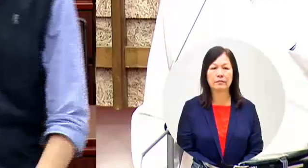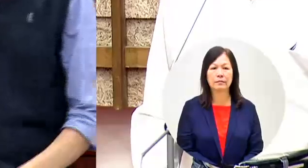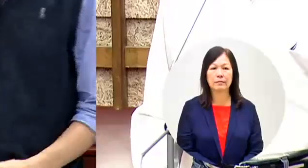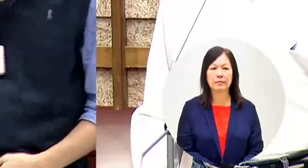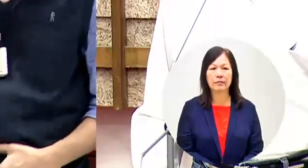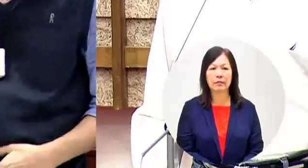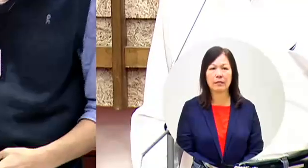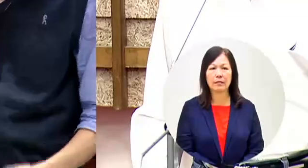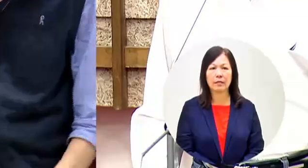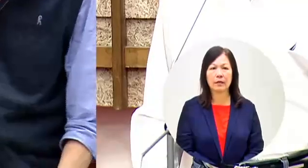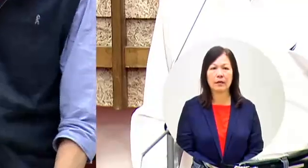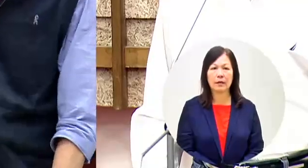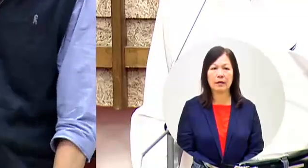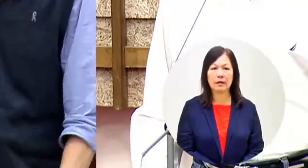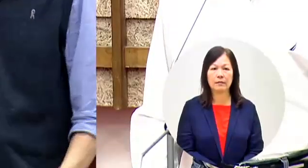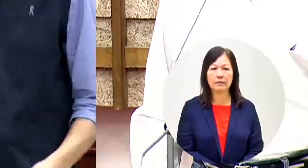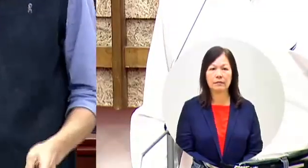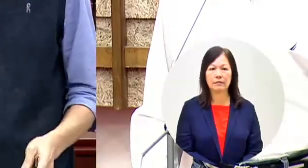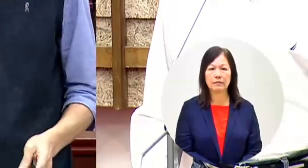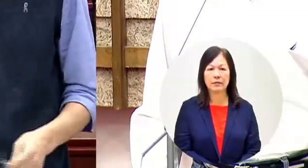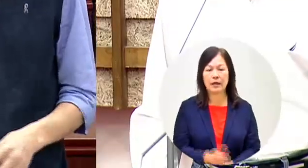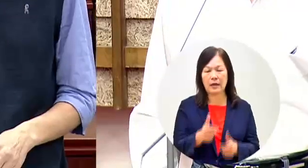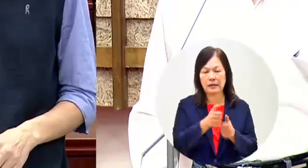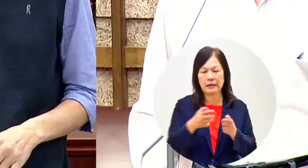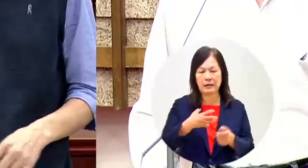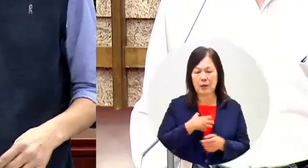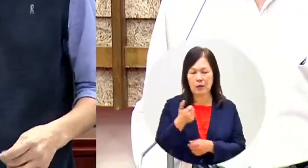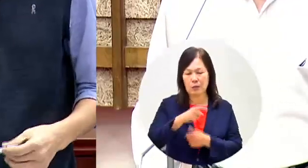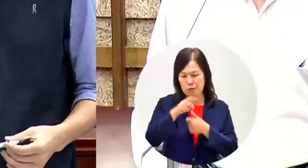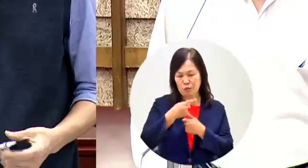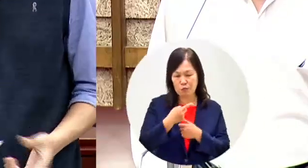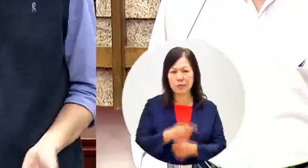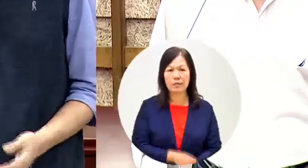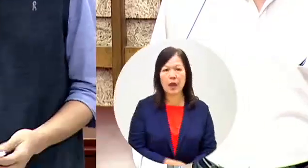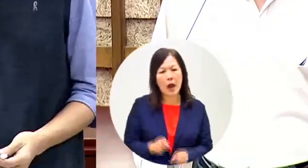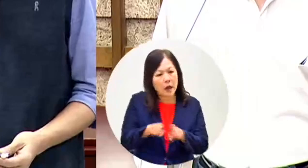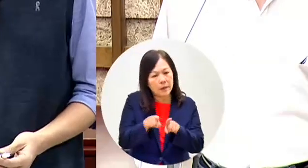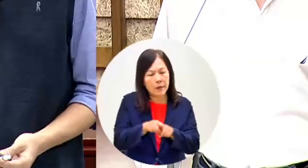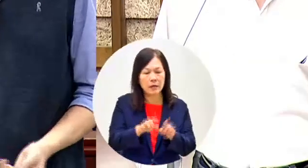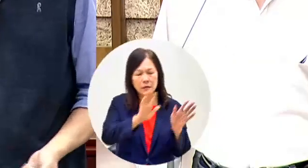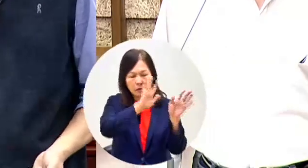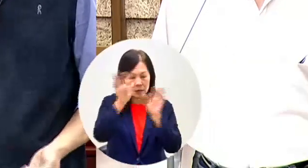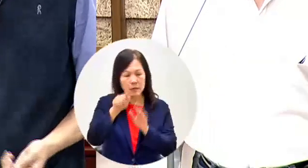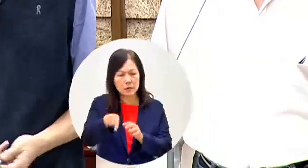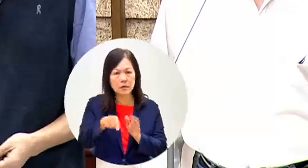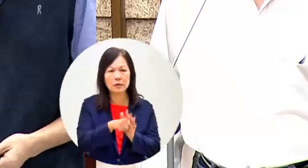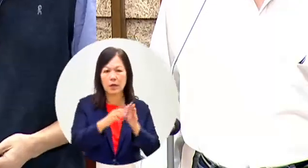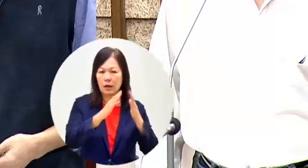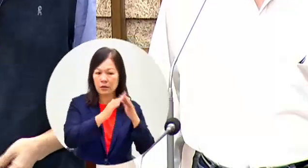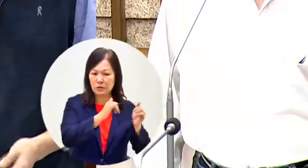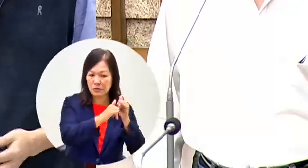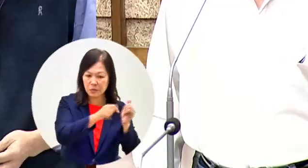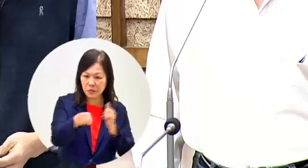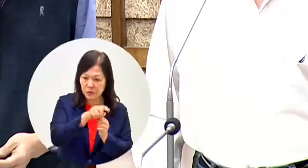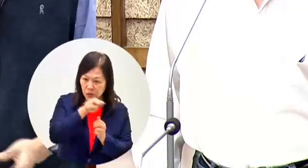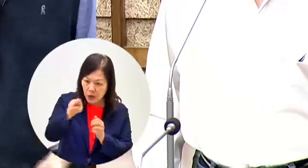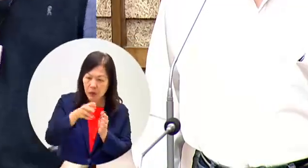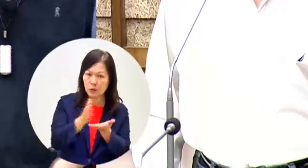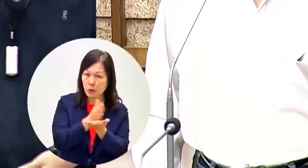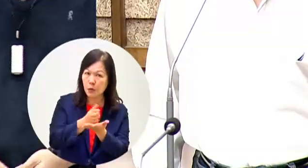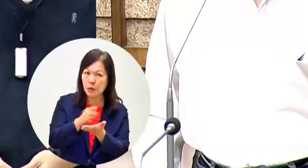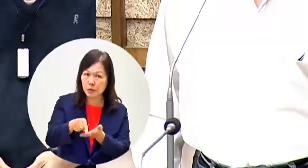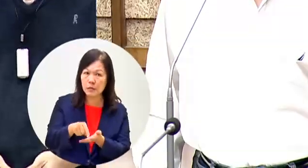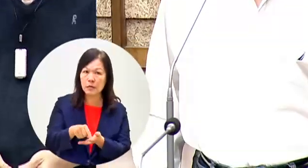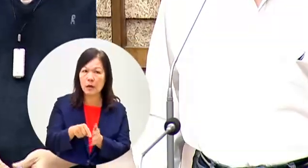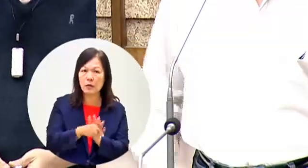谢谢吴议员指教。正常情况，因为一般市民的角度来判断嘛，这应该是什么较大案件？ 较